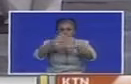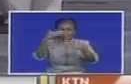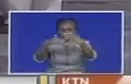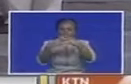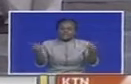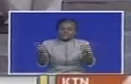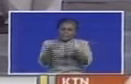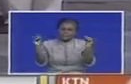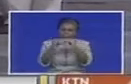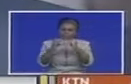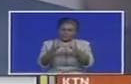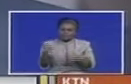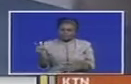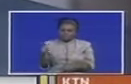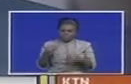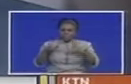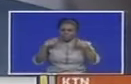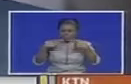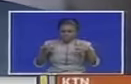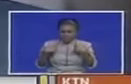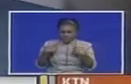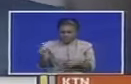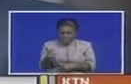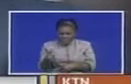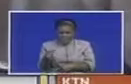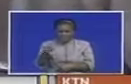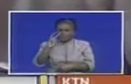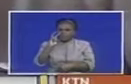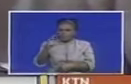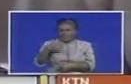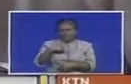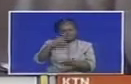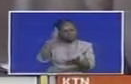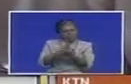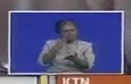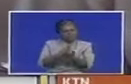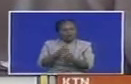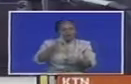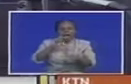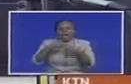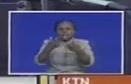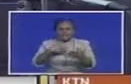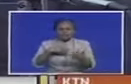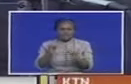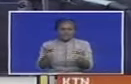Katika mkutano wa wanahabari, waziri wa usalama alitapatapa pale alipoonekana kutokuwa na uhakika katika majibu yake.